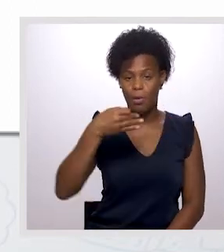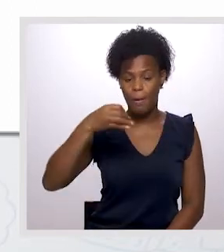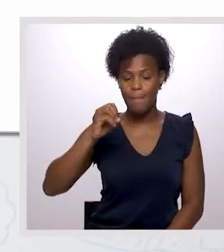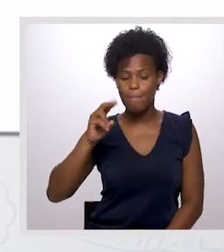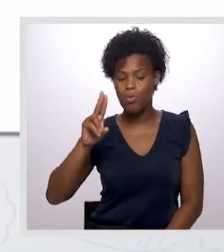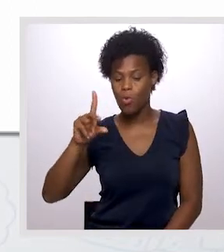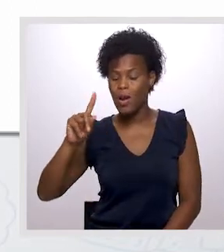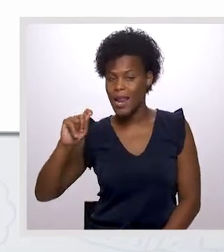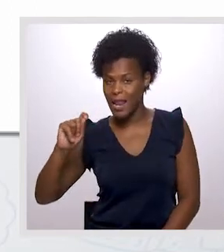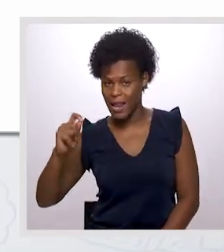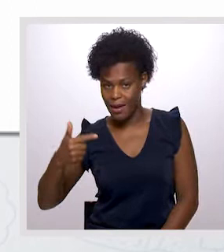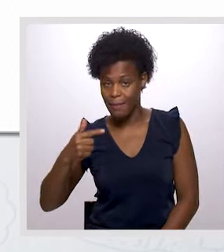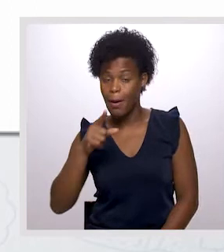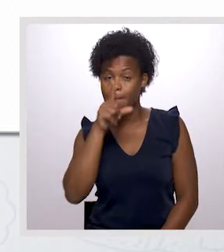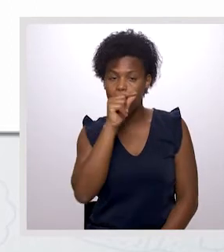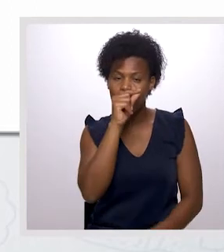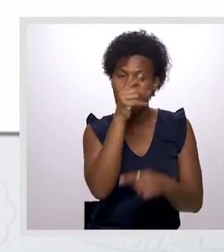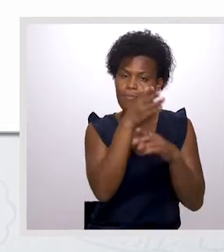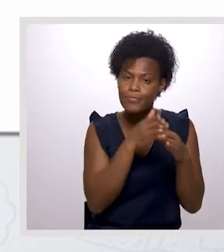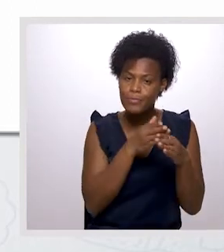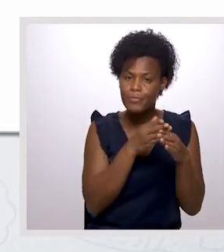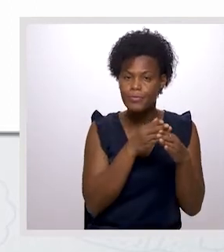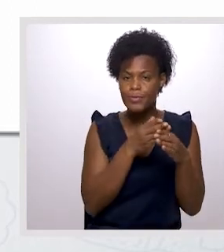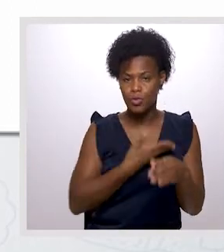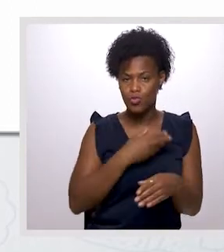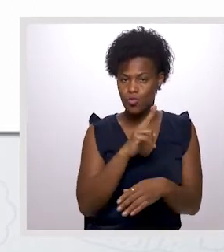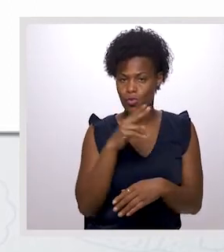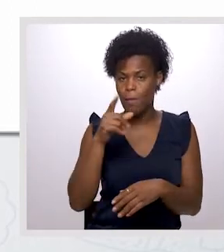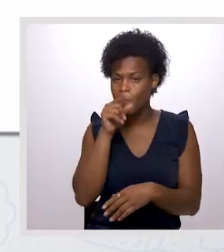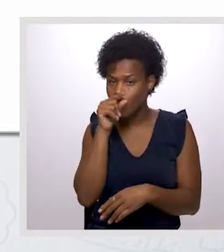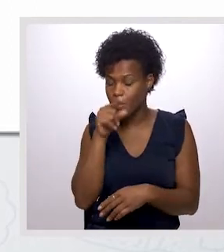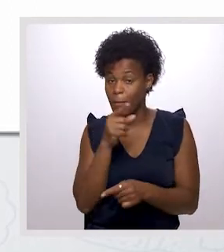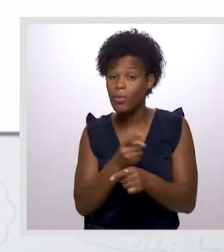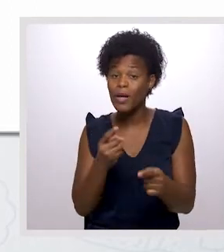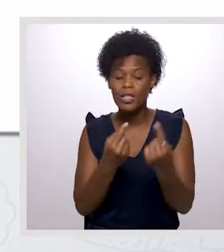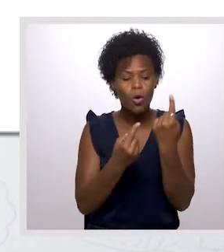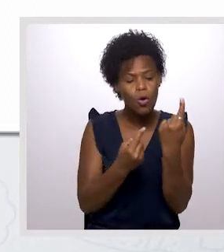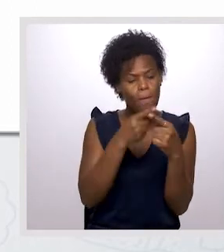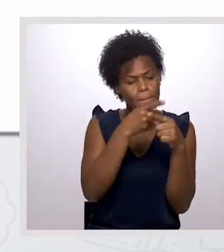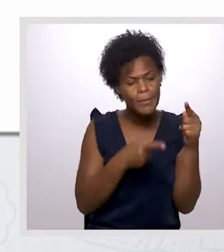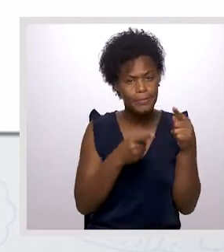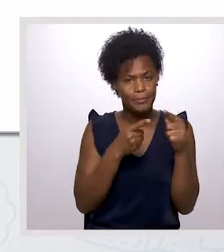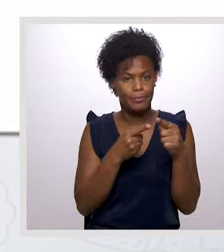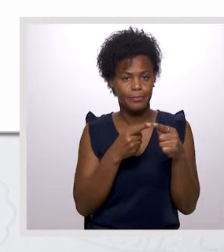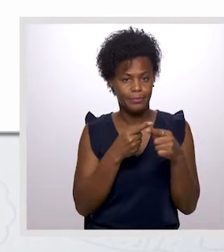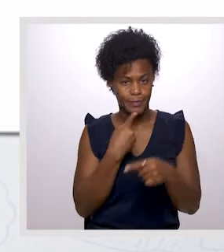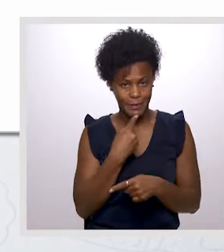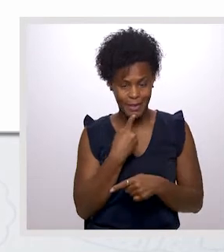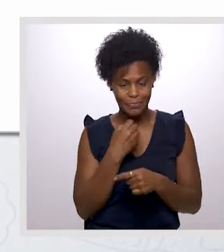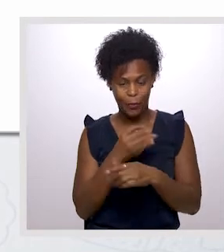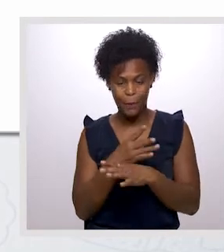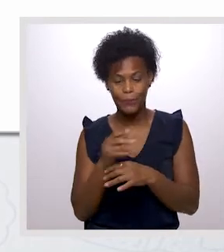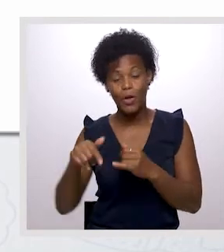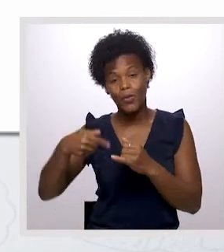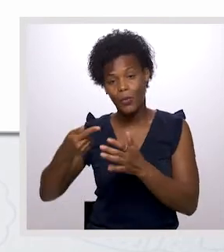juste une partie. D'accord? On continue? Dans l'image